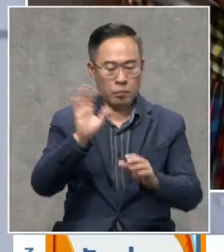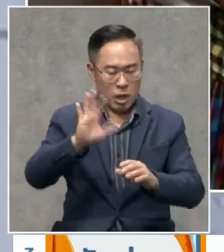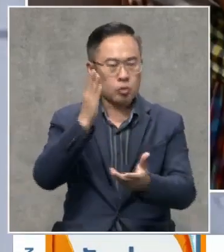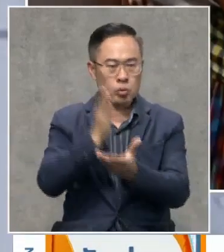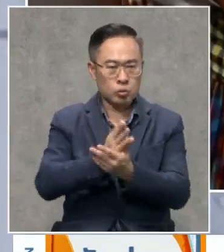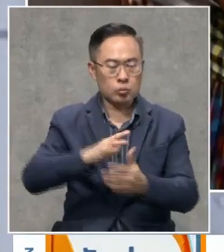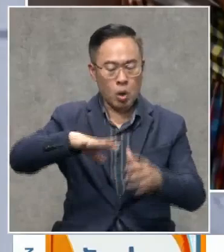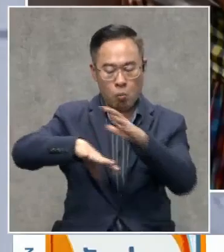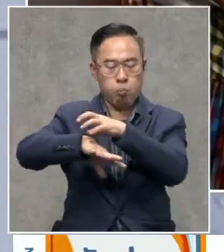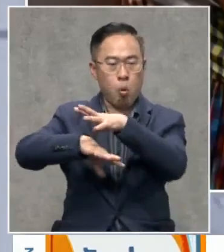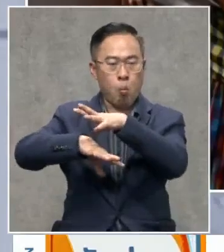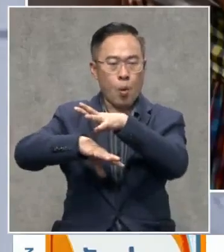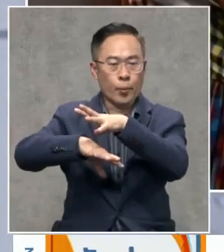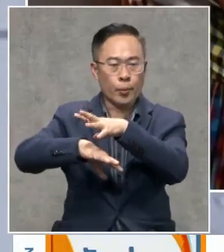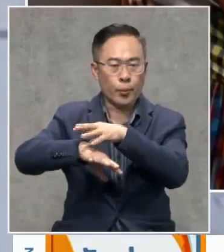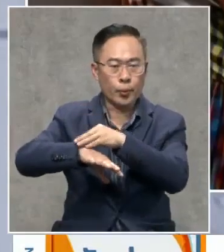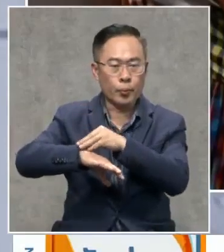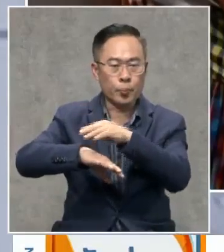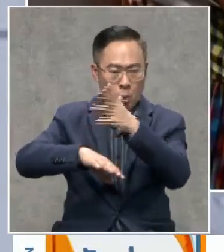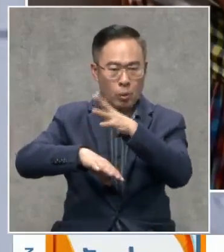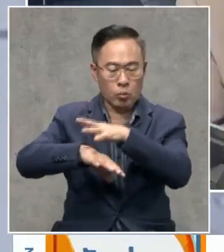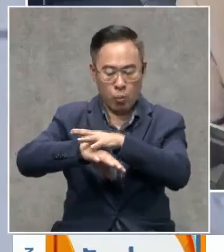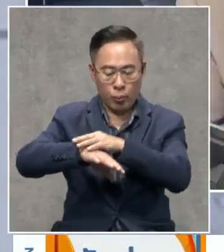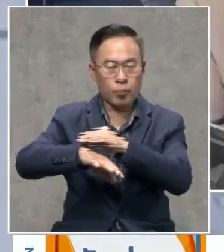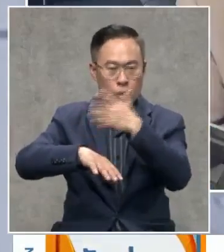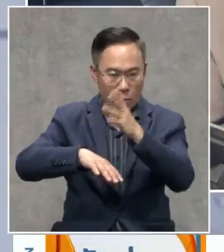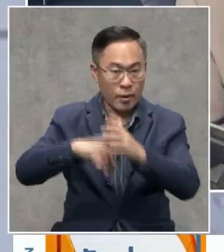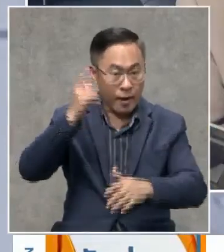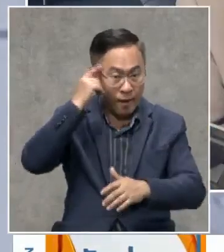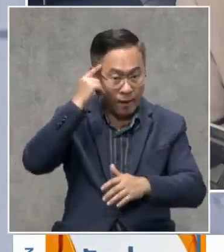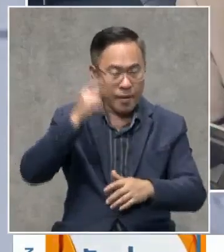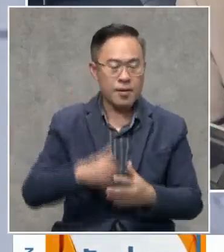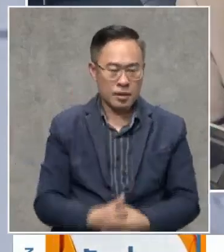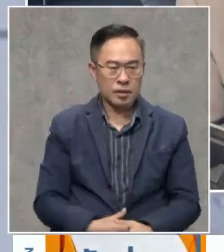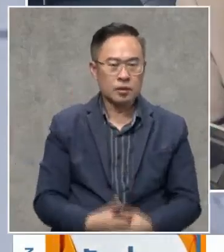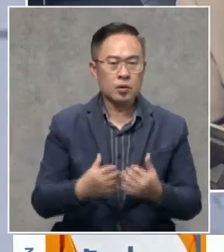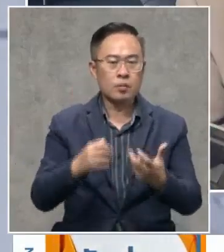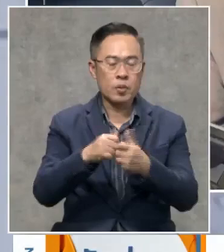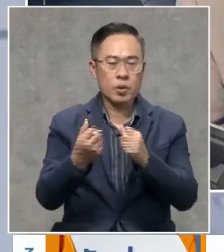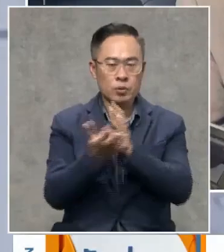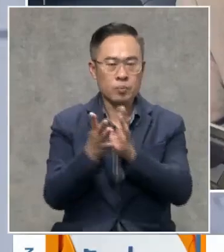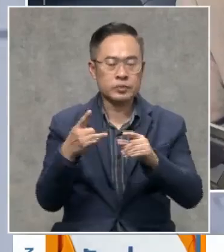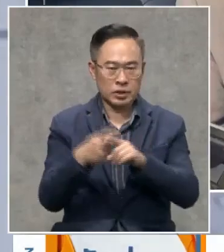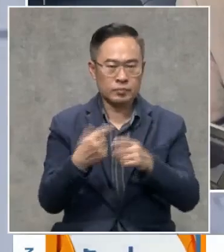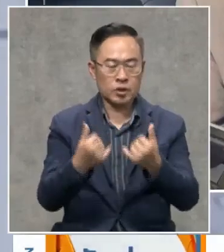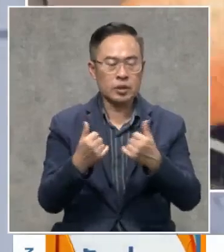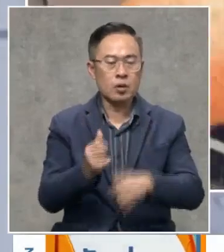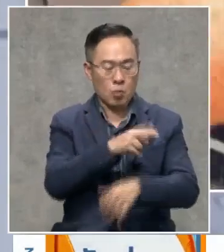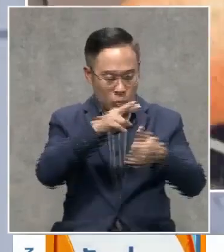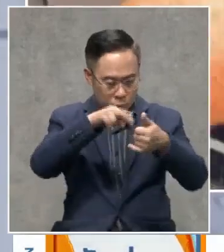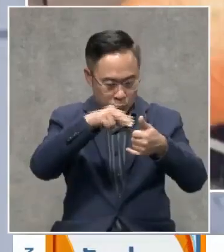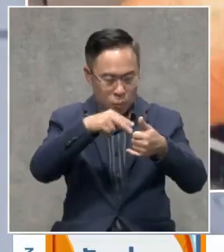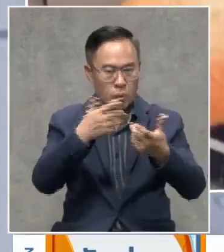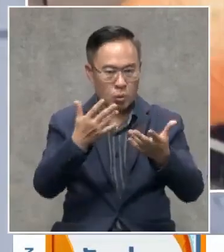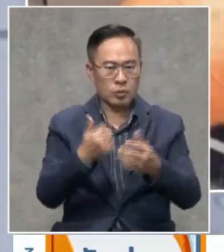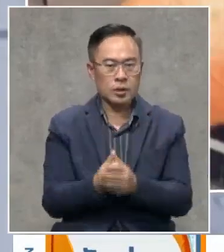และก็บวมค่ะเห็นบอกว่าคุณหมอเนี่ยก็ดูแลใกล้ชิดนะคะแต่ว่าช่วงนี้ก็ต้องแอดมิดไปก่อนไงติดตามอาการหลายคนบอกเอ๊จะ